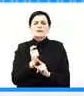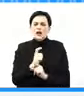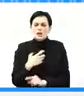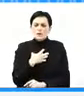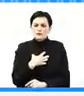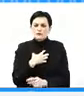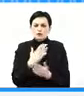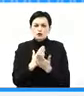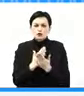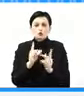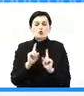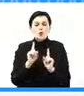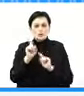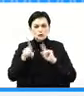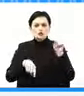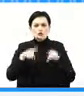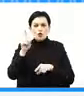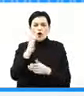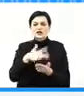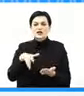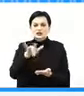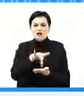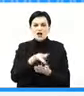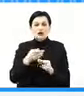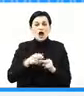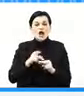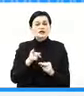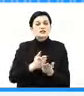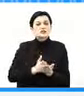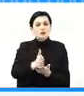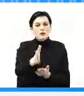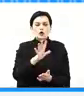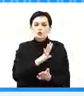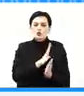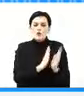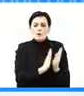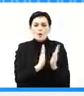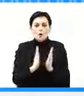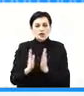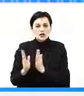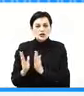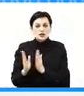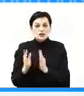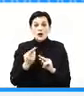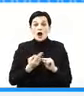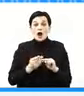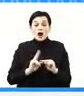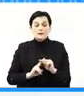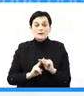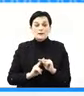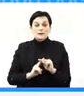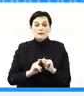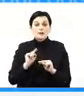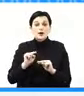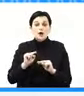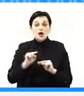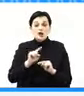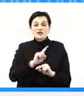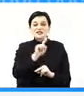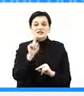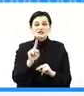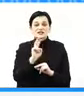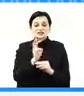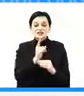მნიშვნელოვანი იმისთვის, რომ ზოგადად ქალაქში ეს მიმართულება იყოს მოწესრიგებული. ამ ზონალურ